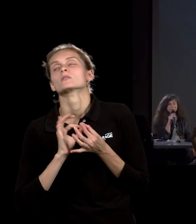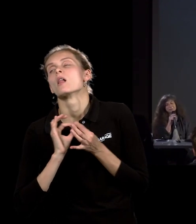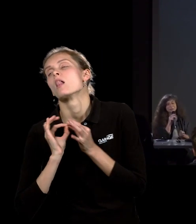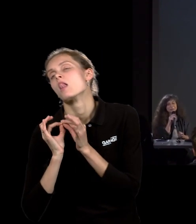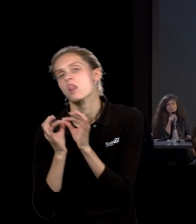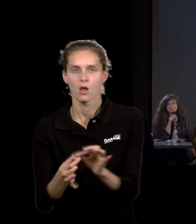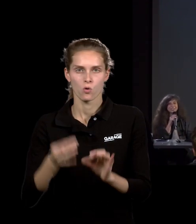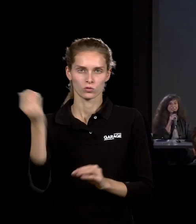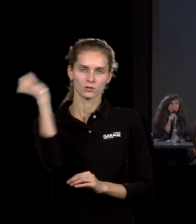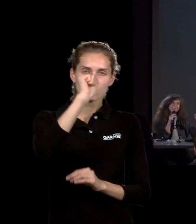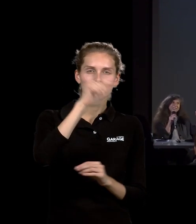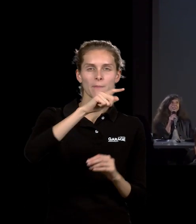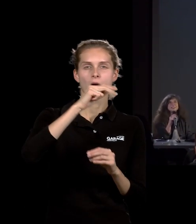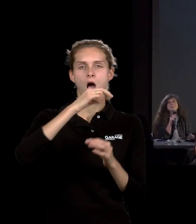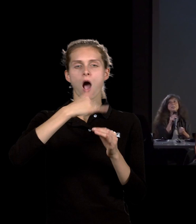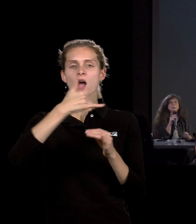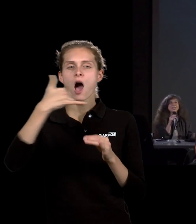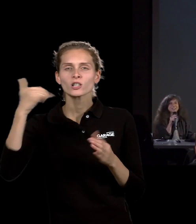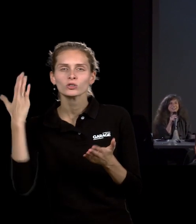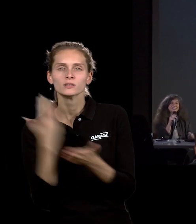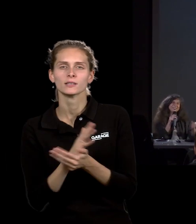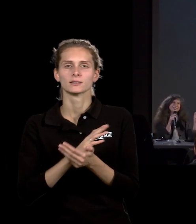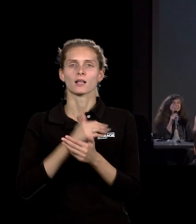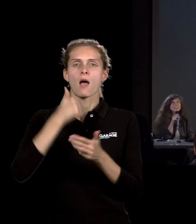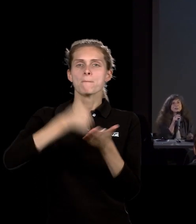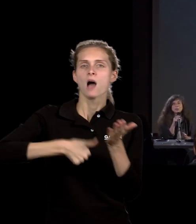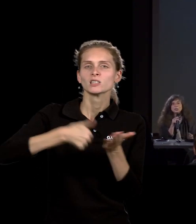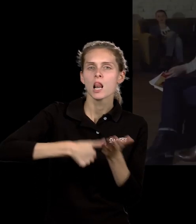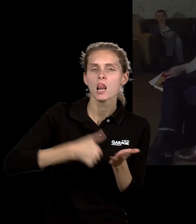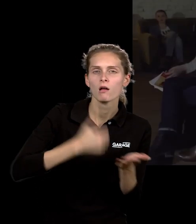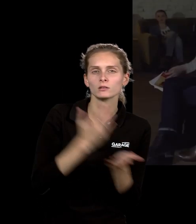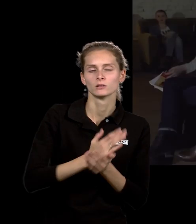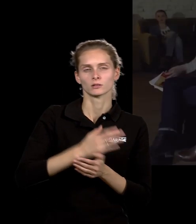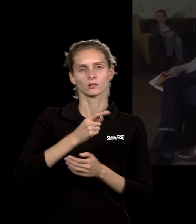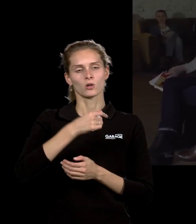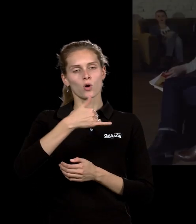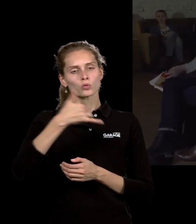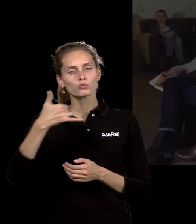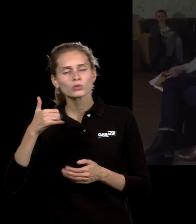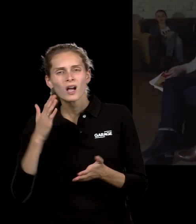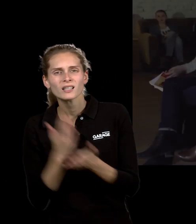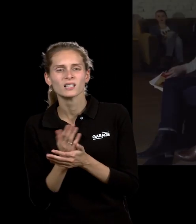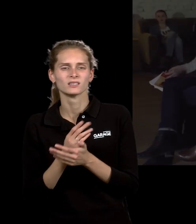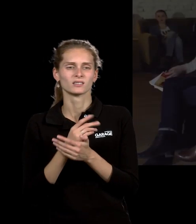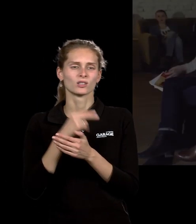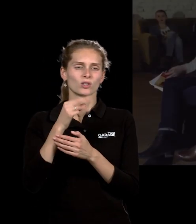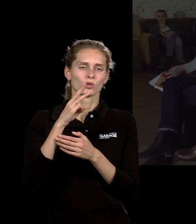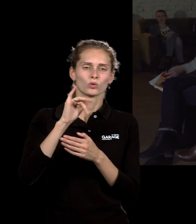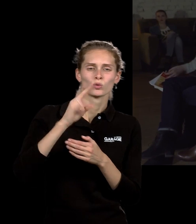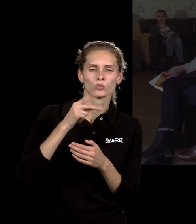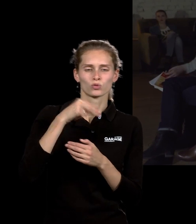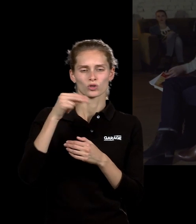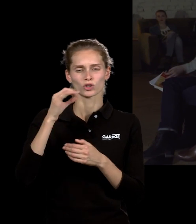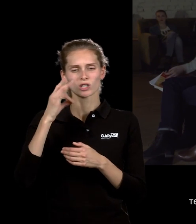и карандаш, и масло, и ручка, и чернила, и тушь, и все что угодно. И он ему дает